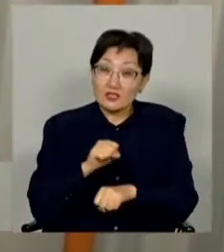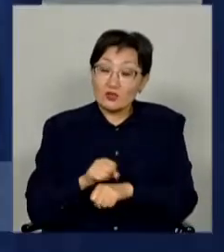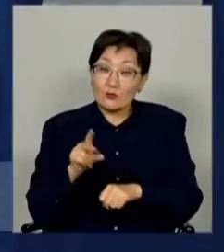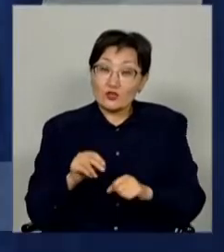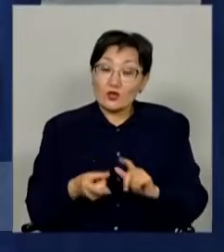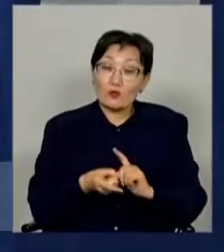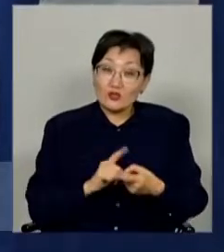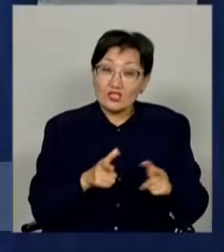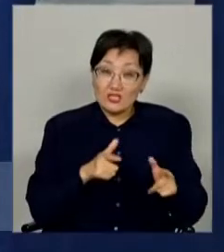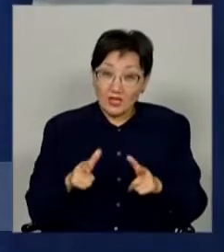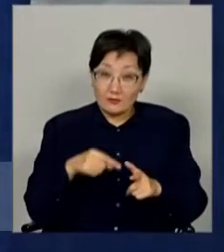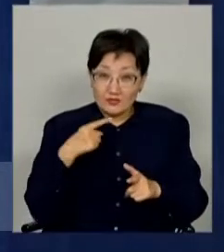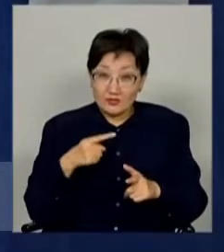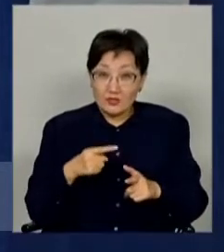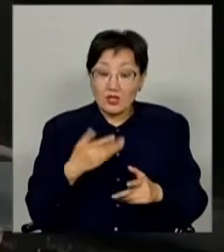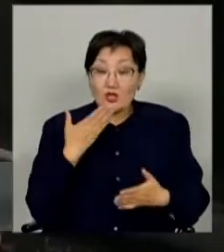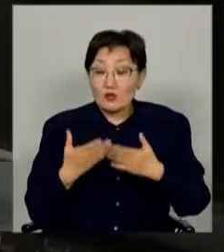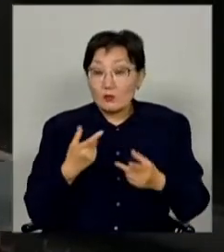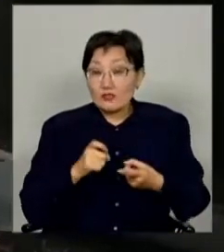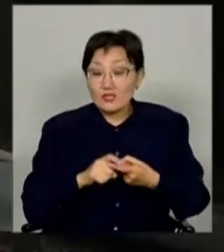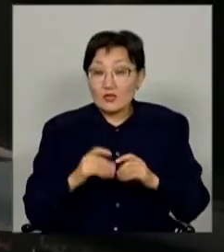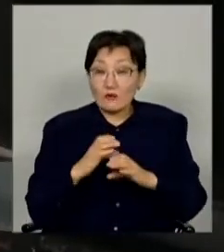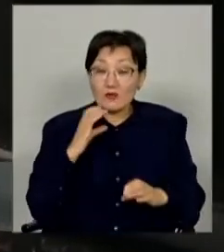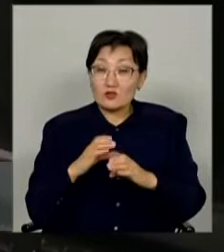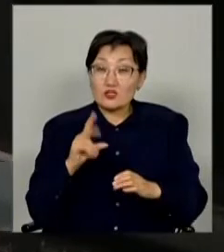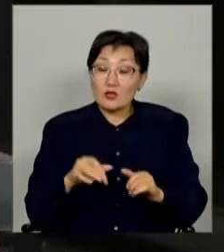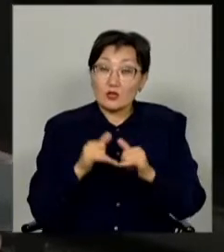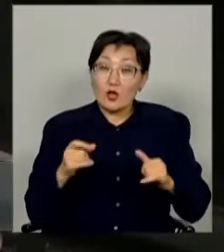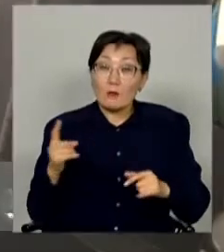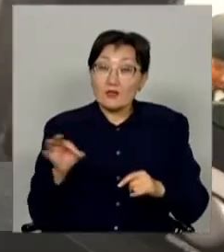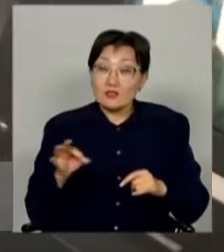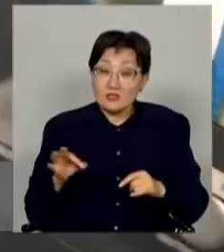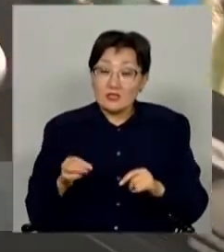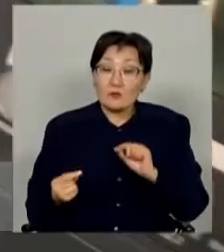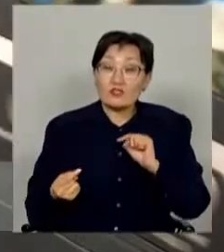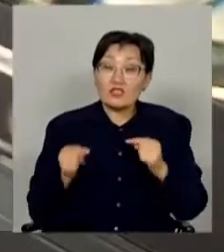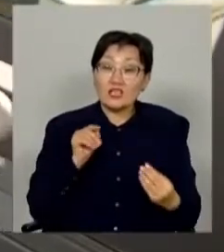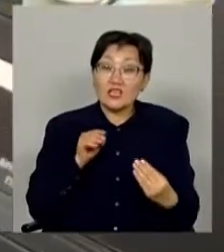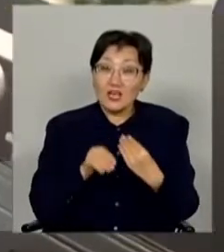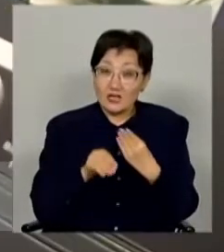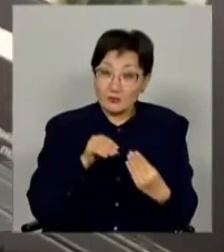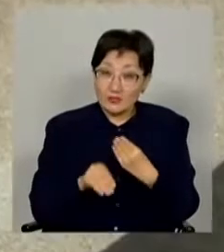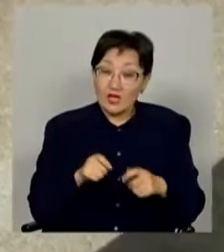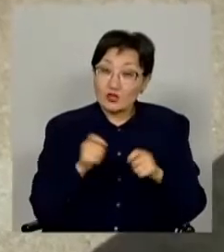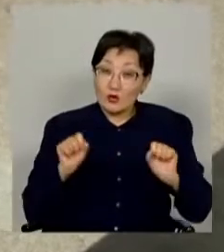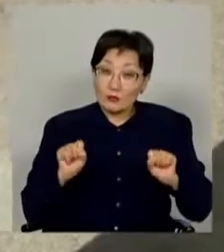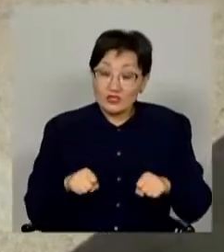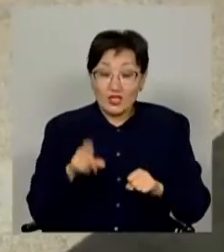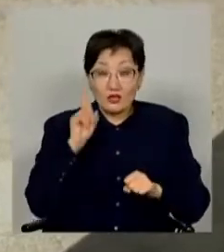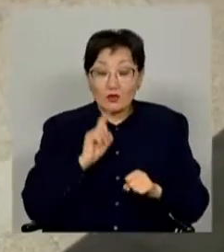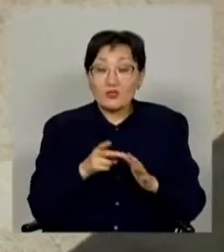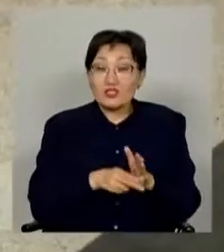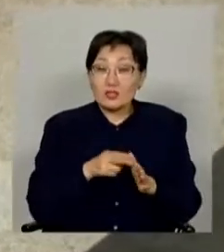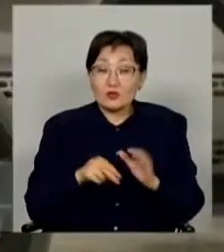санын өзгертуге дайынбыз дейді. Сұранысқа байланысты вагон санын арттырып, бір мезетте қарама-қарсы бағыт ашуға да болатын айтады. Жайлы